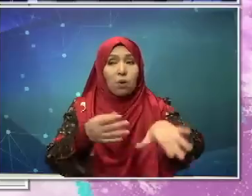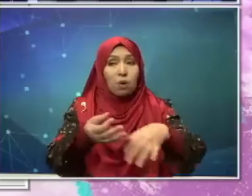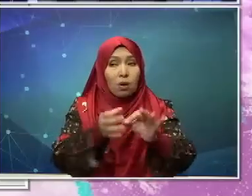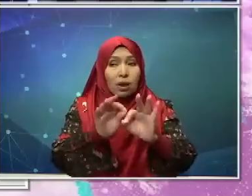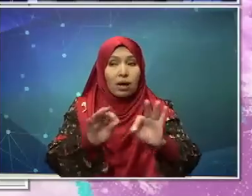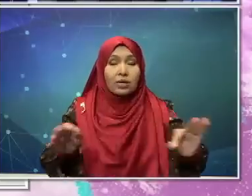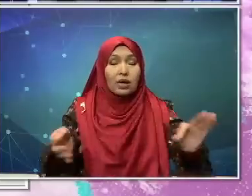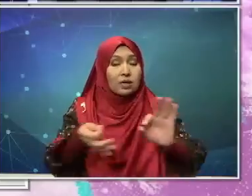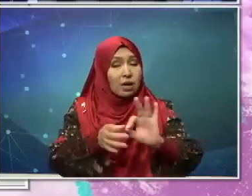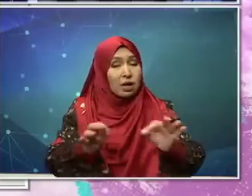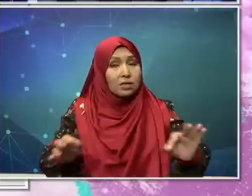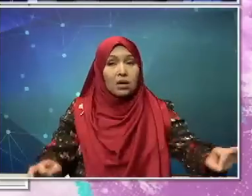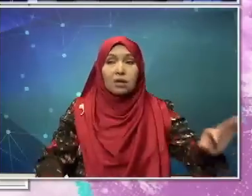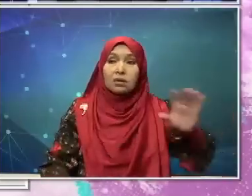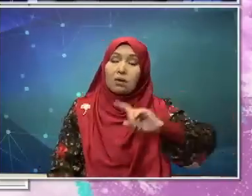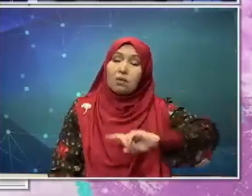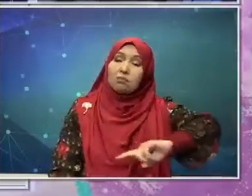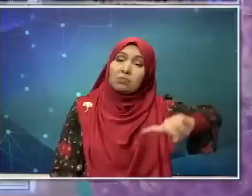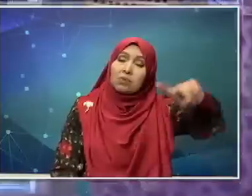sodakowlohuladzim